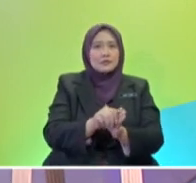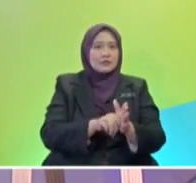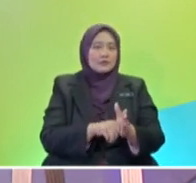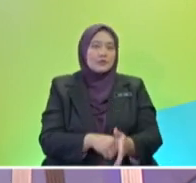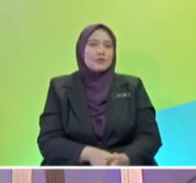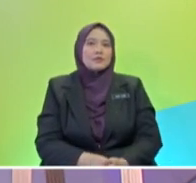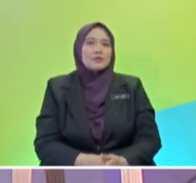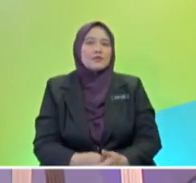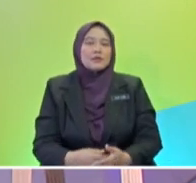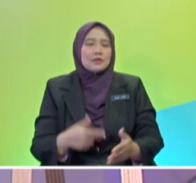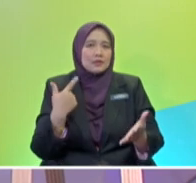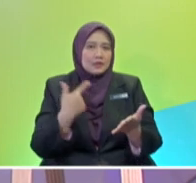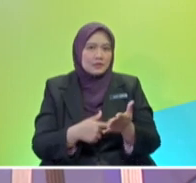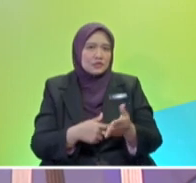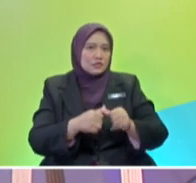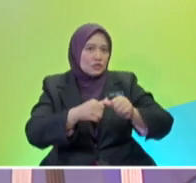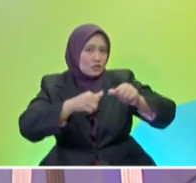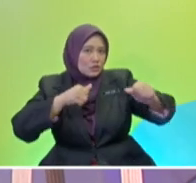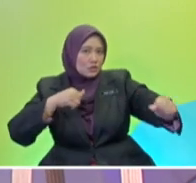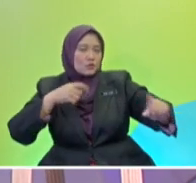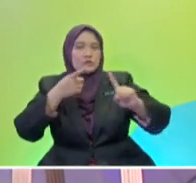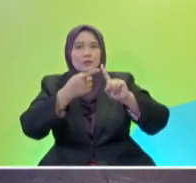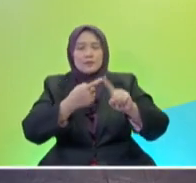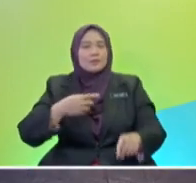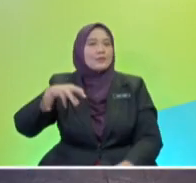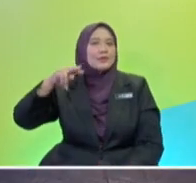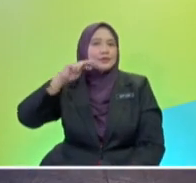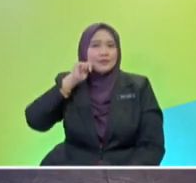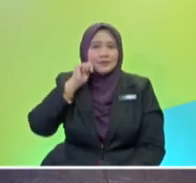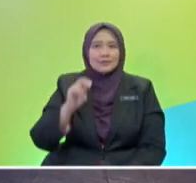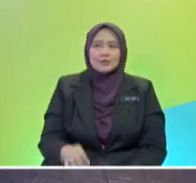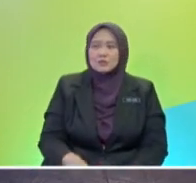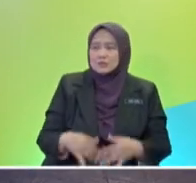bisa baik kita Tengoklah dalam contoh